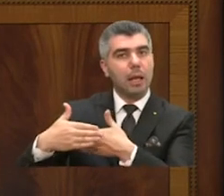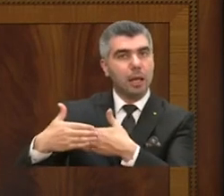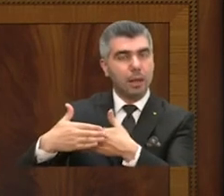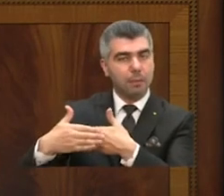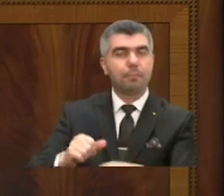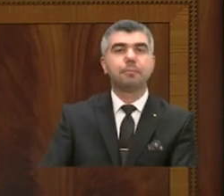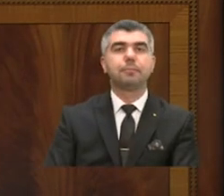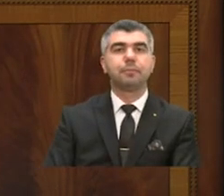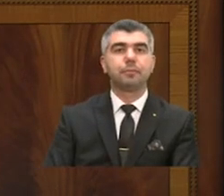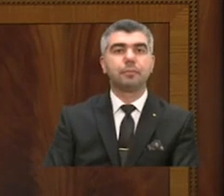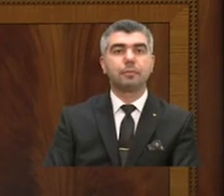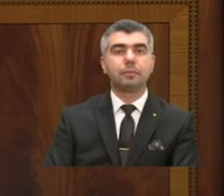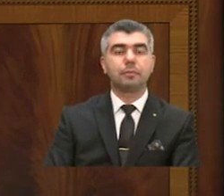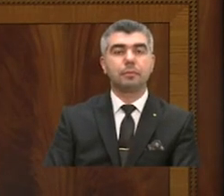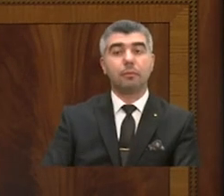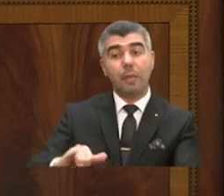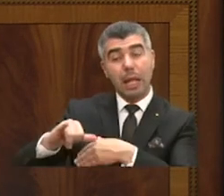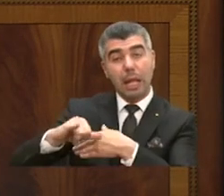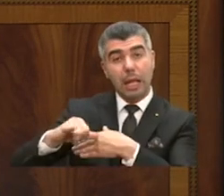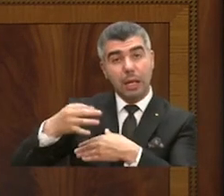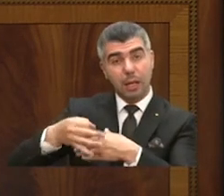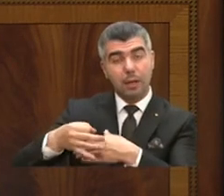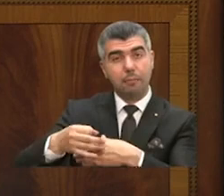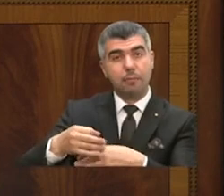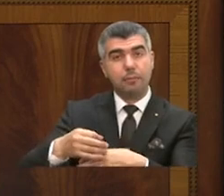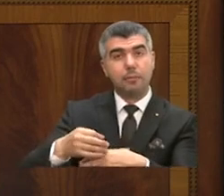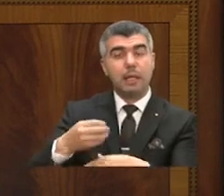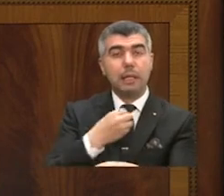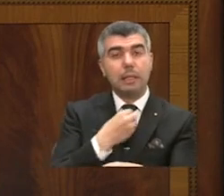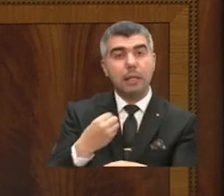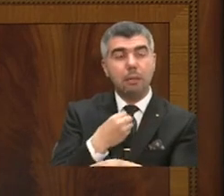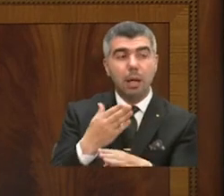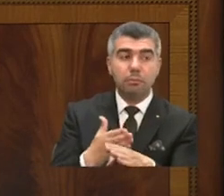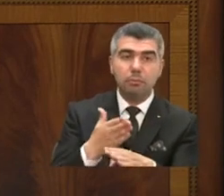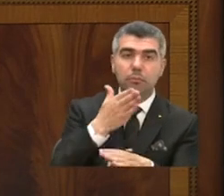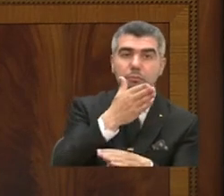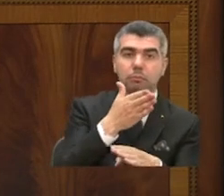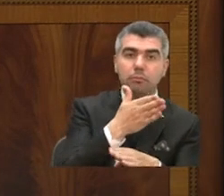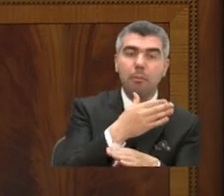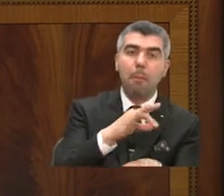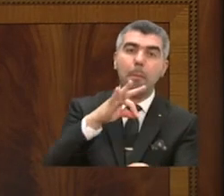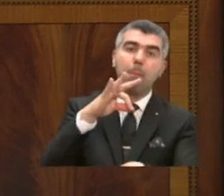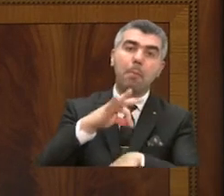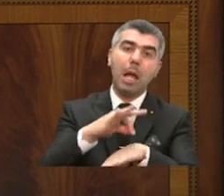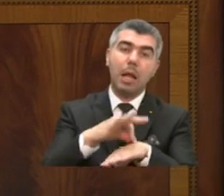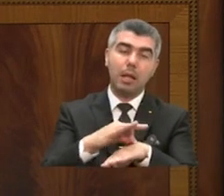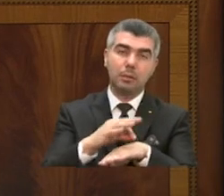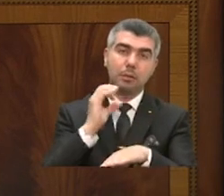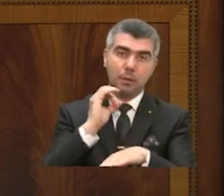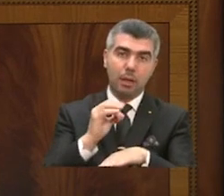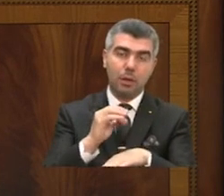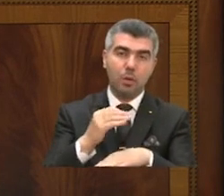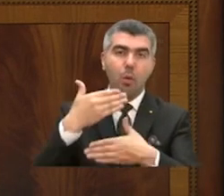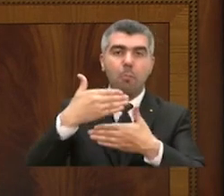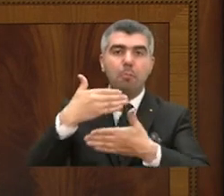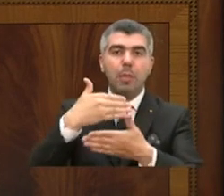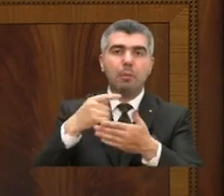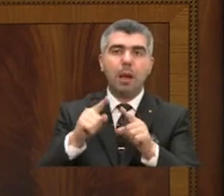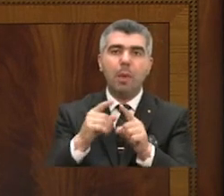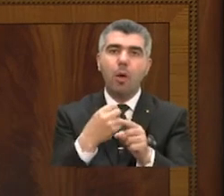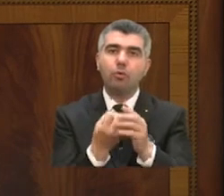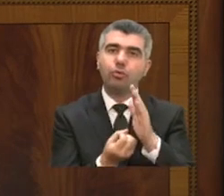القرب للمستشفيات الجامعيه لتوجيه المريض حسب احتياجاته وبناء مسار صحي